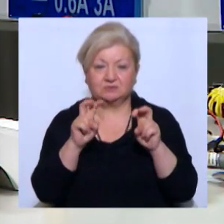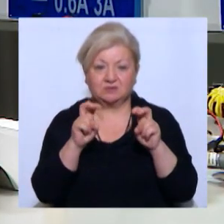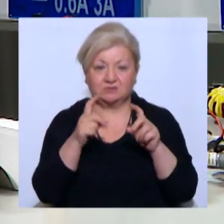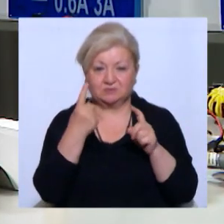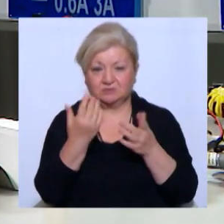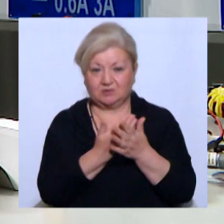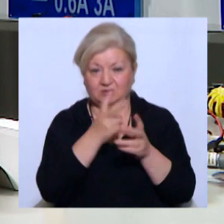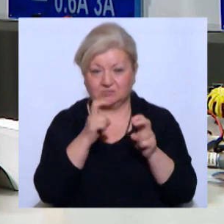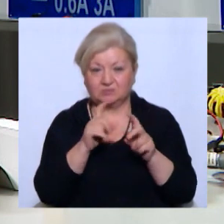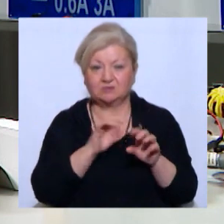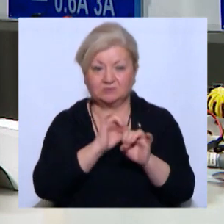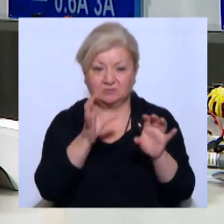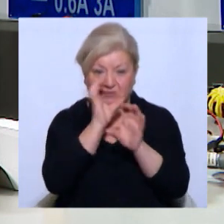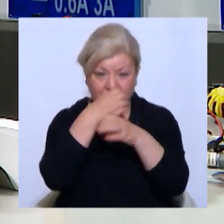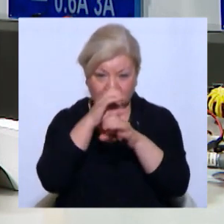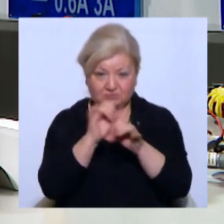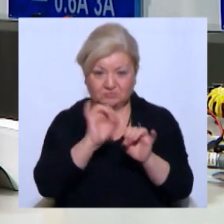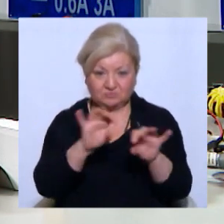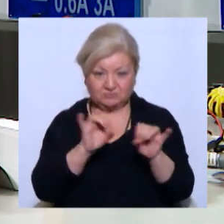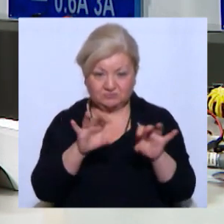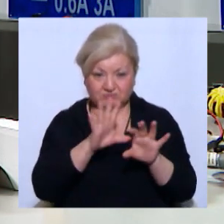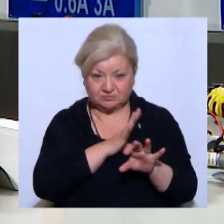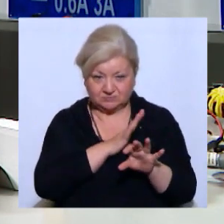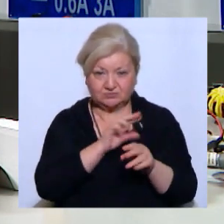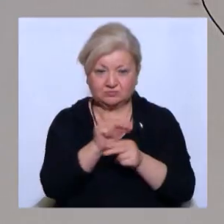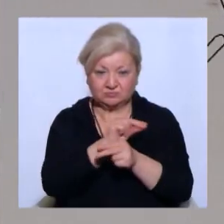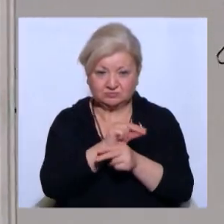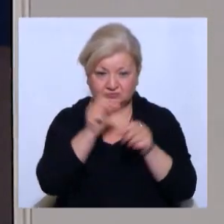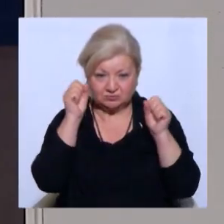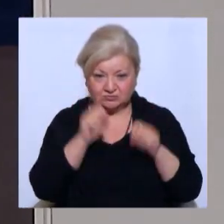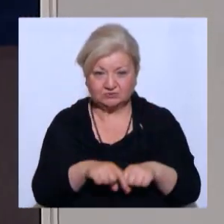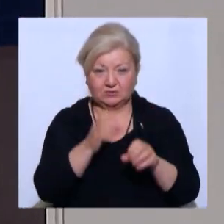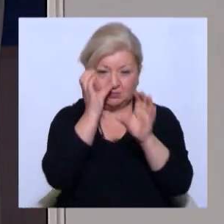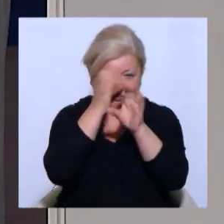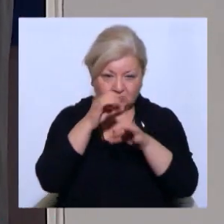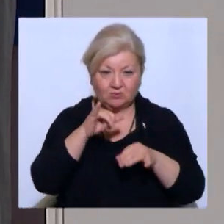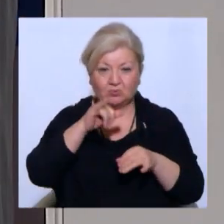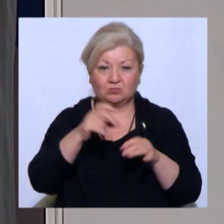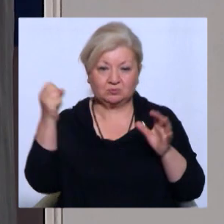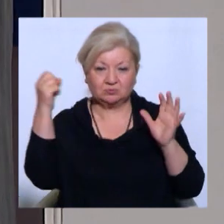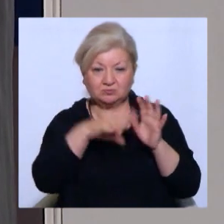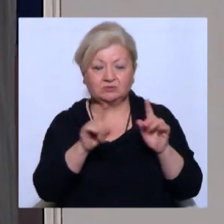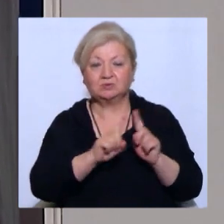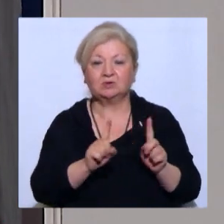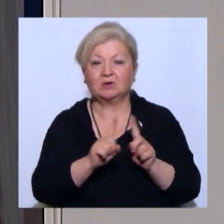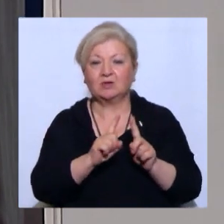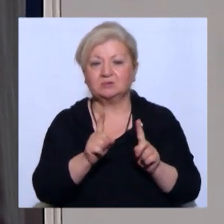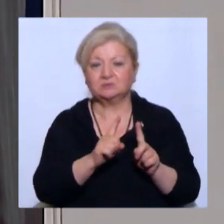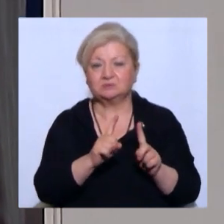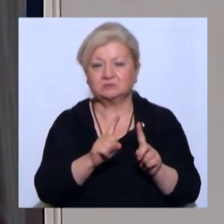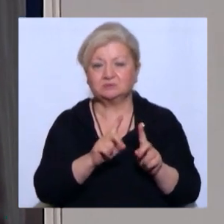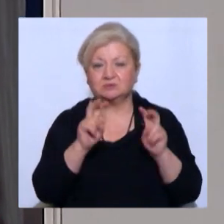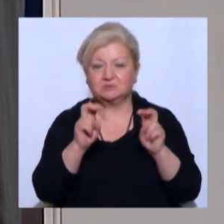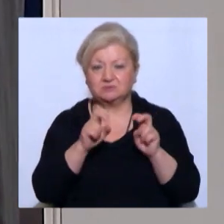შევაჩერებ თქვენს ყურადღებას. რახან ვისაუბრეთ ფოკუსირებულ ულტრაბგერაზე, გითხარით რომ კურნალობა არის შესაძლებელი